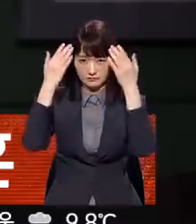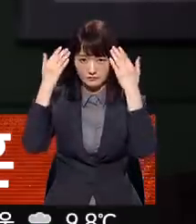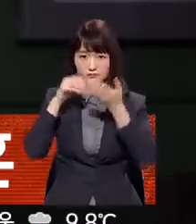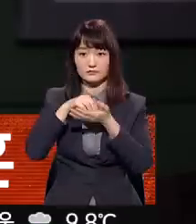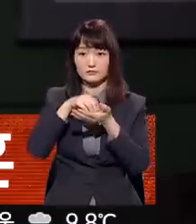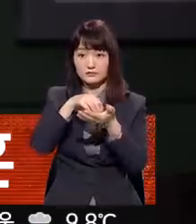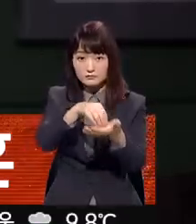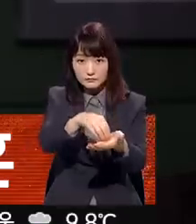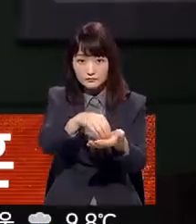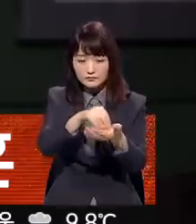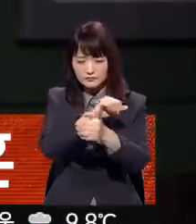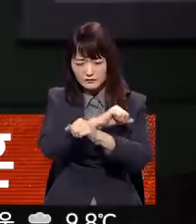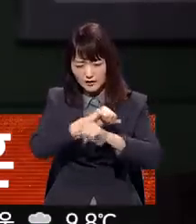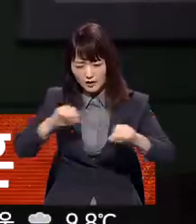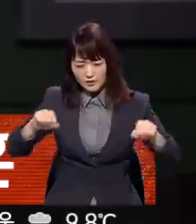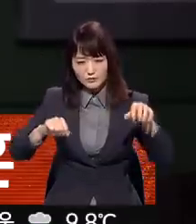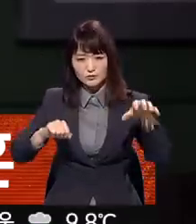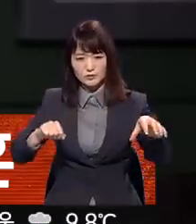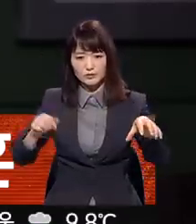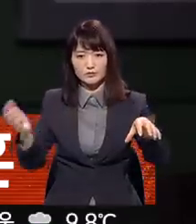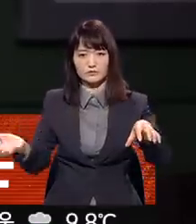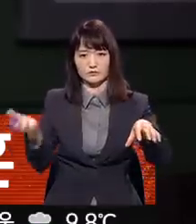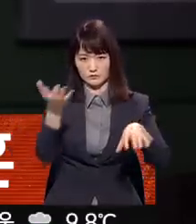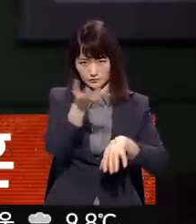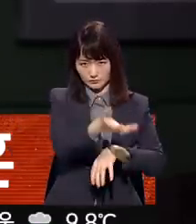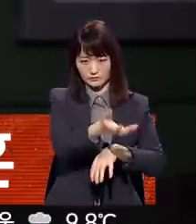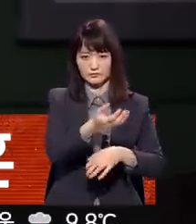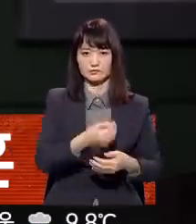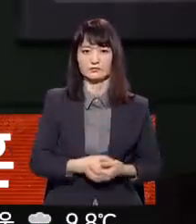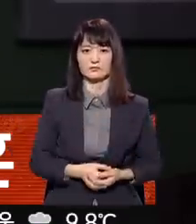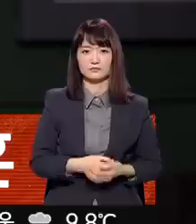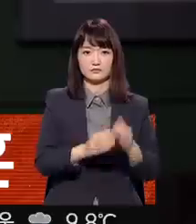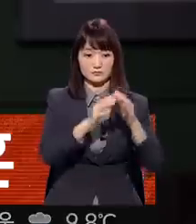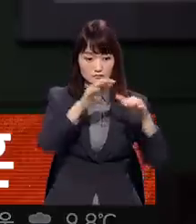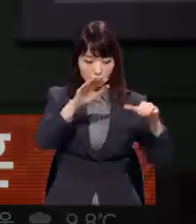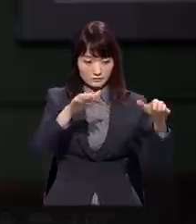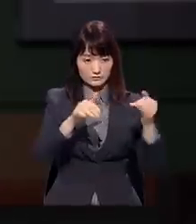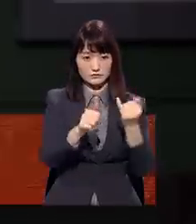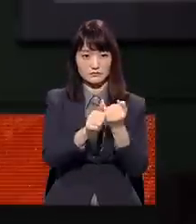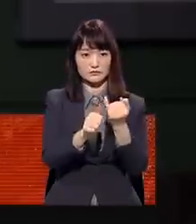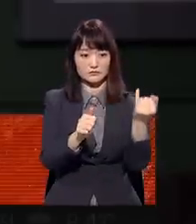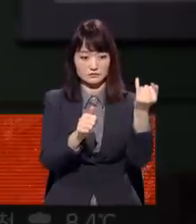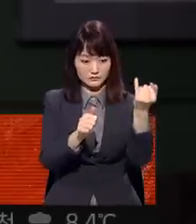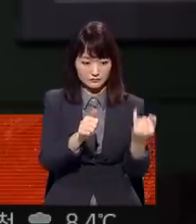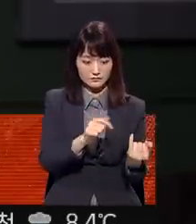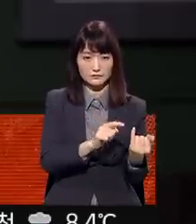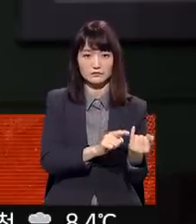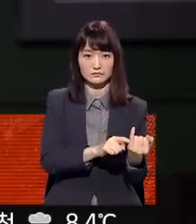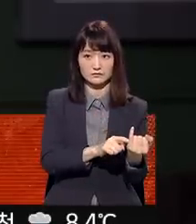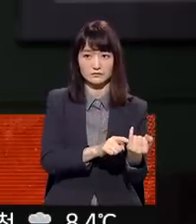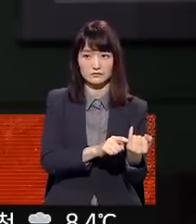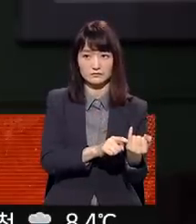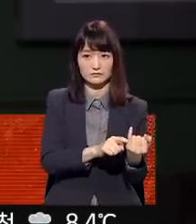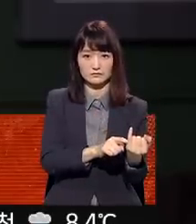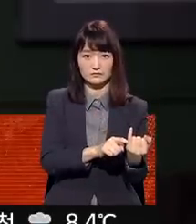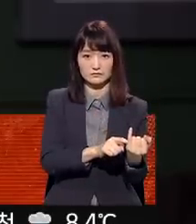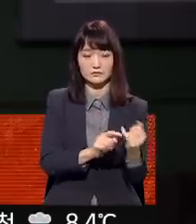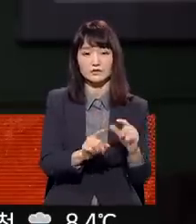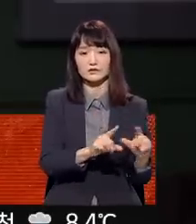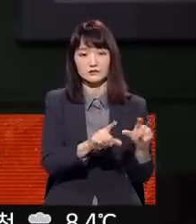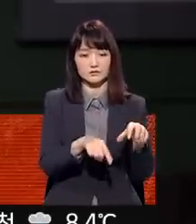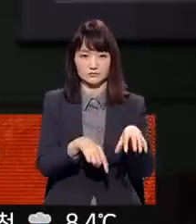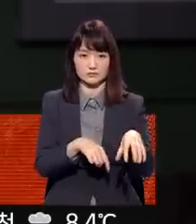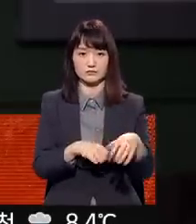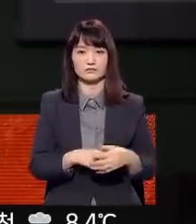무렵에 이 넓은 평수로 다른 동네로 이사를 가게 됐는데 그 동네가 바로 아내의 여동생, 그러니까 이 사연자의 처제가 사는 동네였던